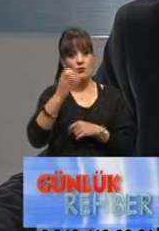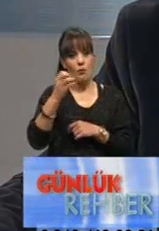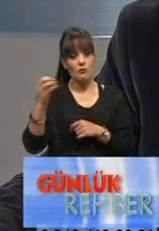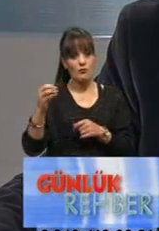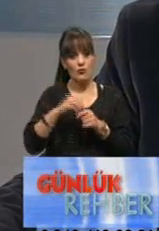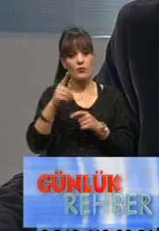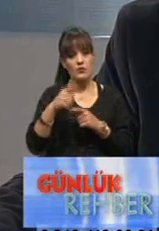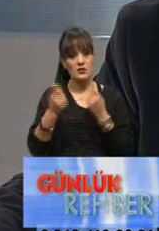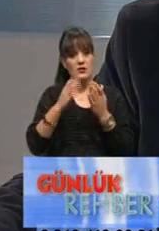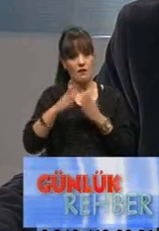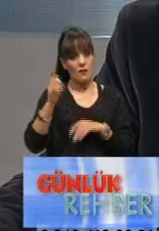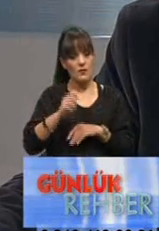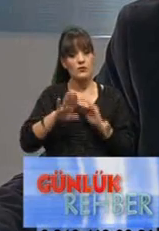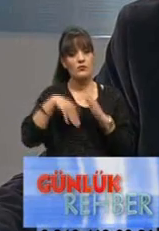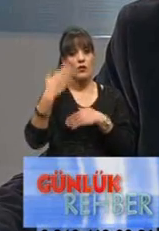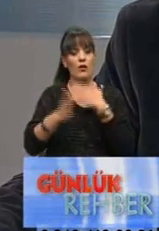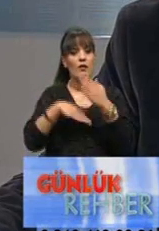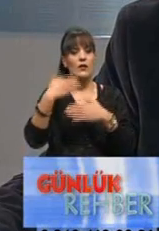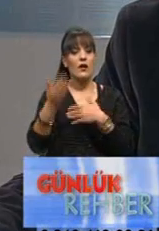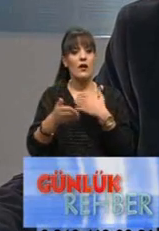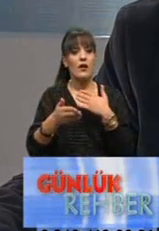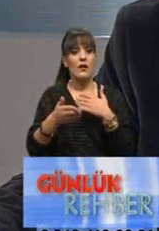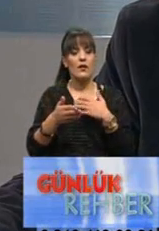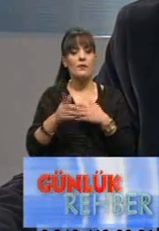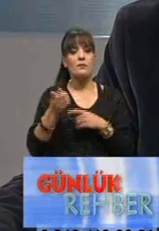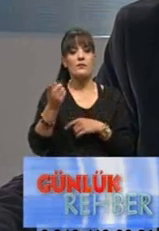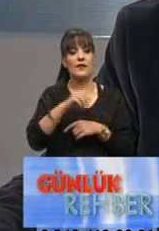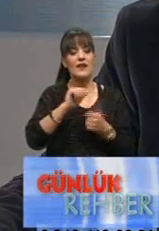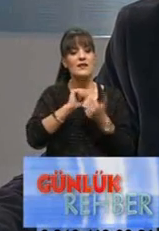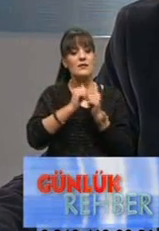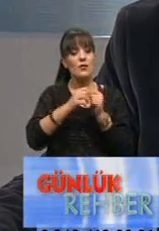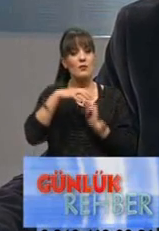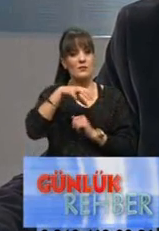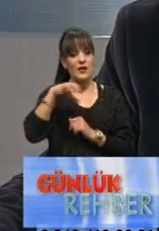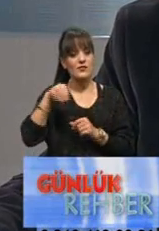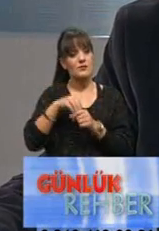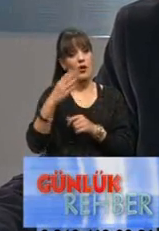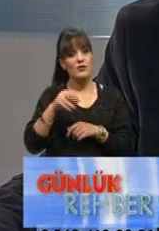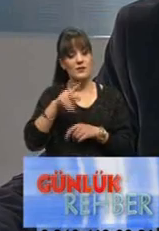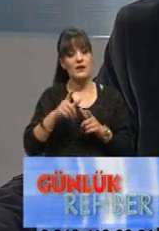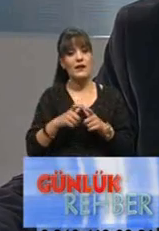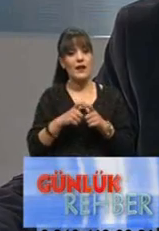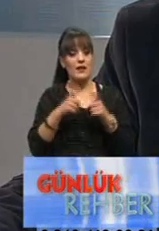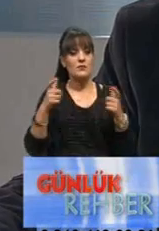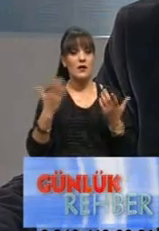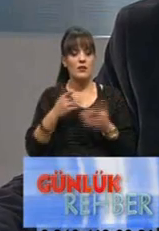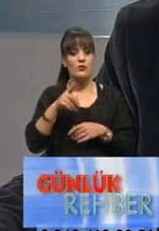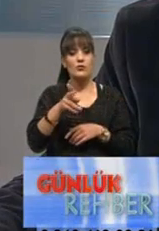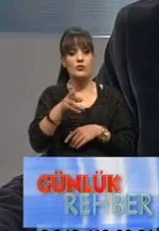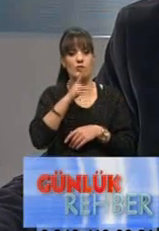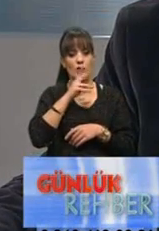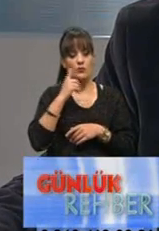bu işi yürütmüşler. Ama daha sonra tabii ki diğer spor branşlarında olduğu gibi gelişimini artık işte bu